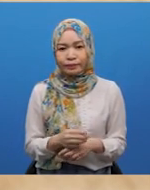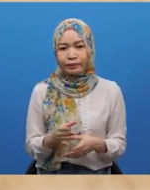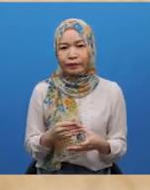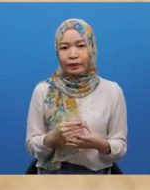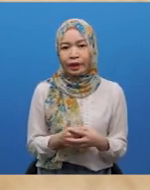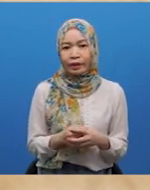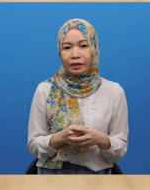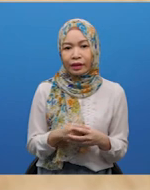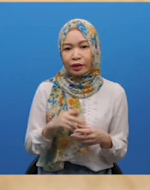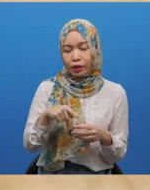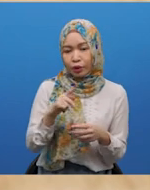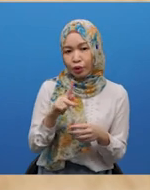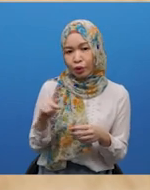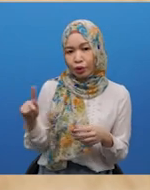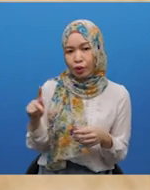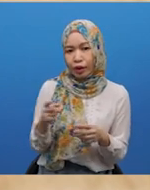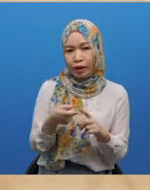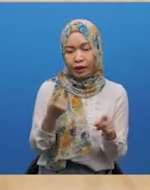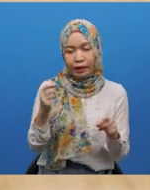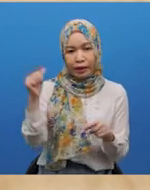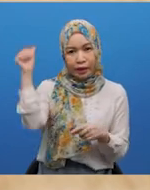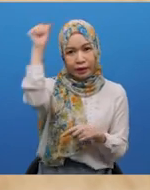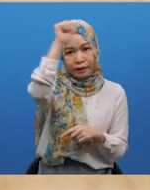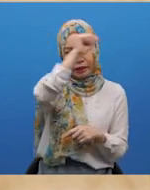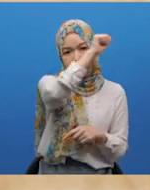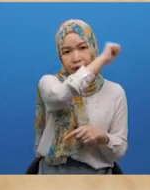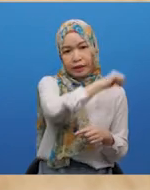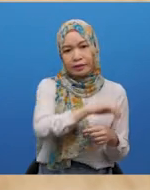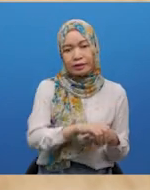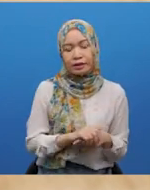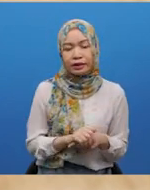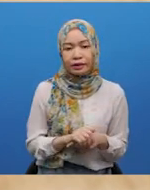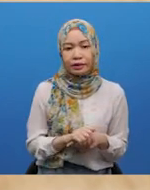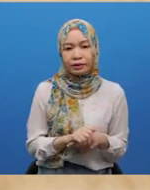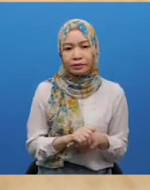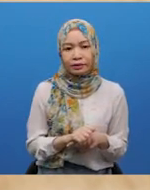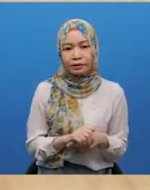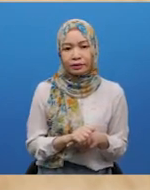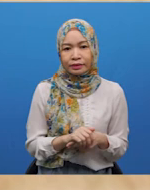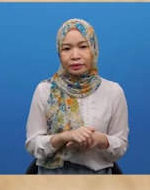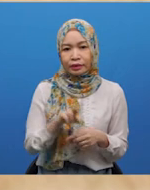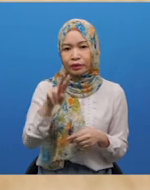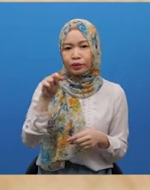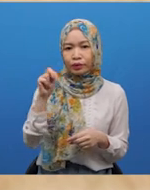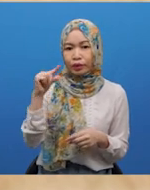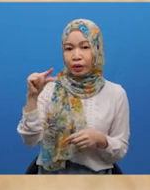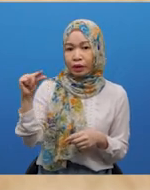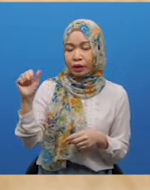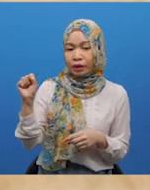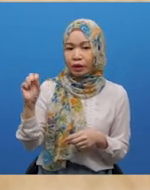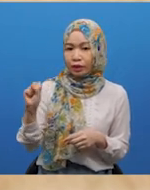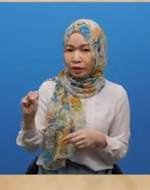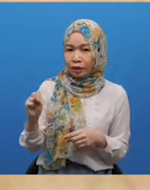Datanglah menyambar suaranya bahana, gemparlah